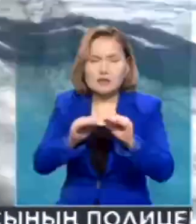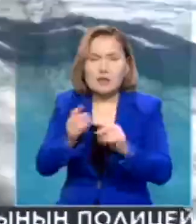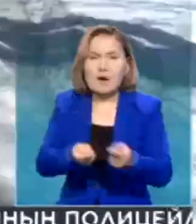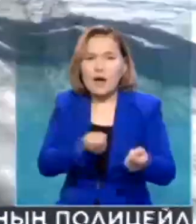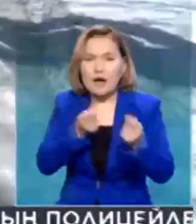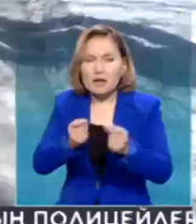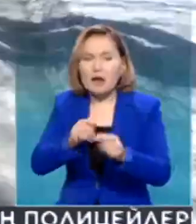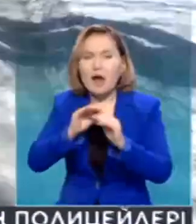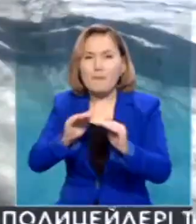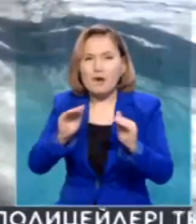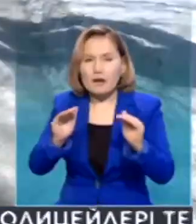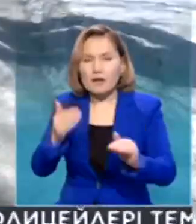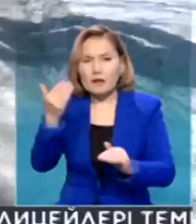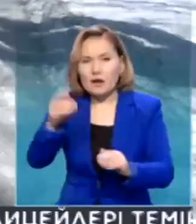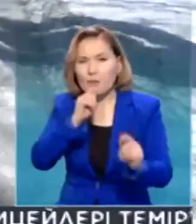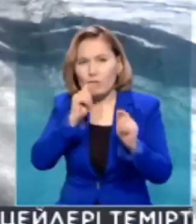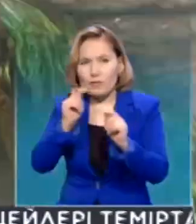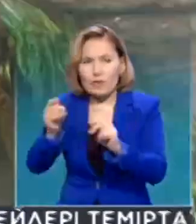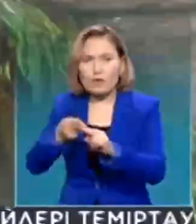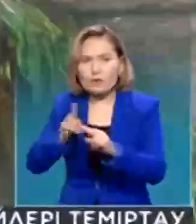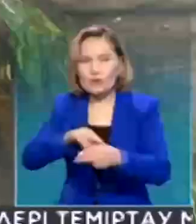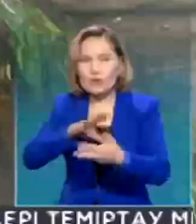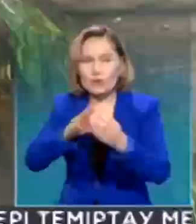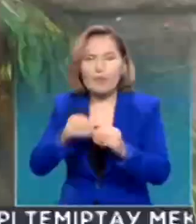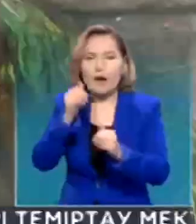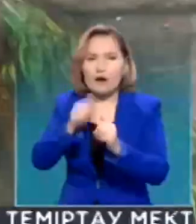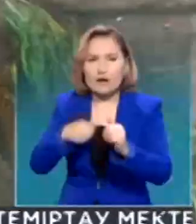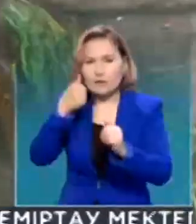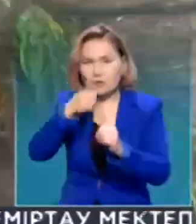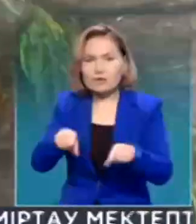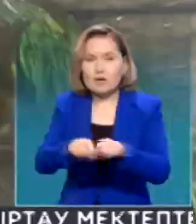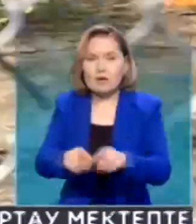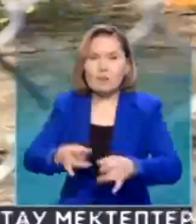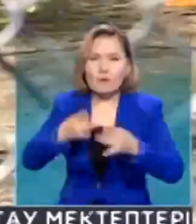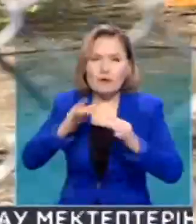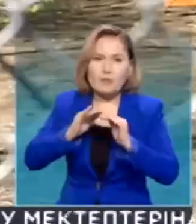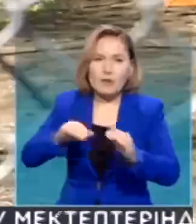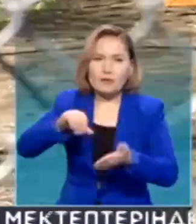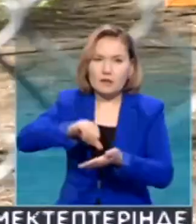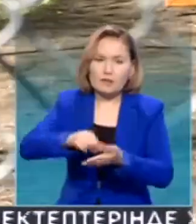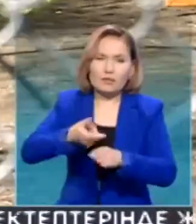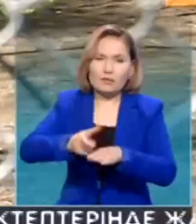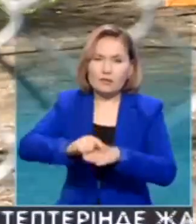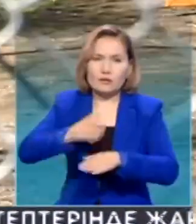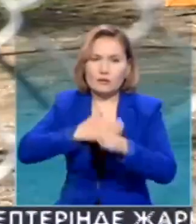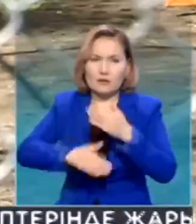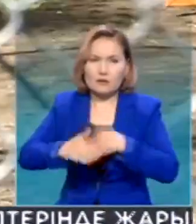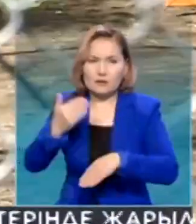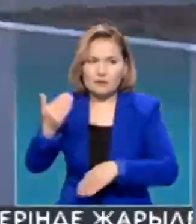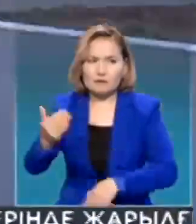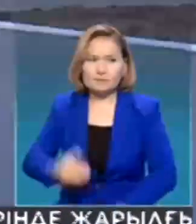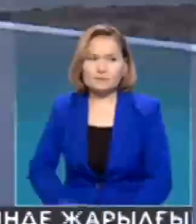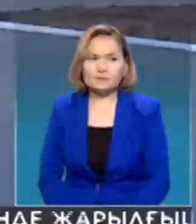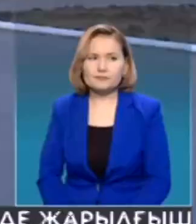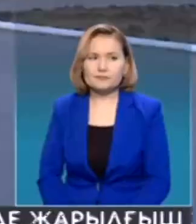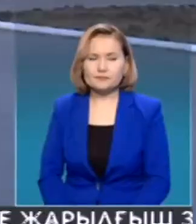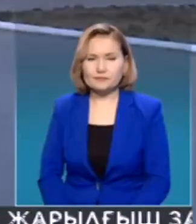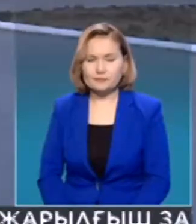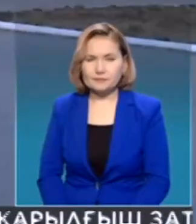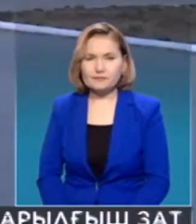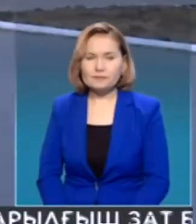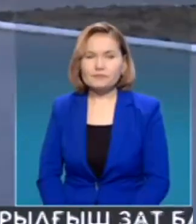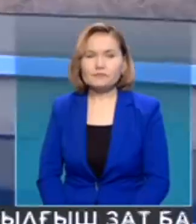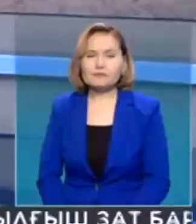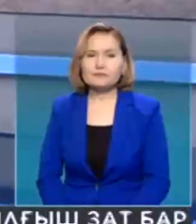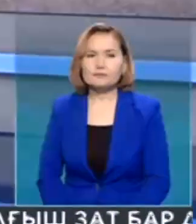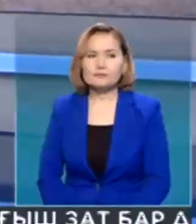беріледі. Бұл 20 жылға жуық уақыт бойы өткізіліп келе жатқан дәстүрлі шара. Руслан Нұрланұлы, Бекзат Сәбитұлы, Қазақстан ұлттық телеарнасы, Қарағанды